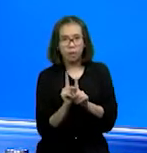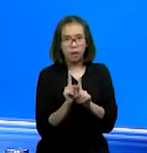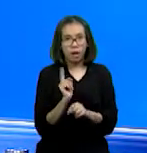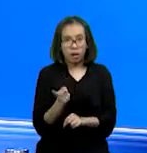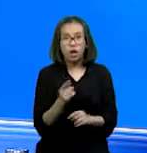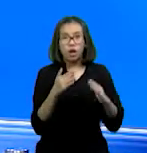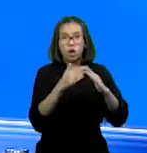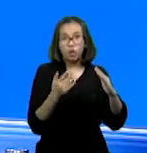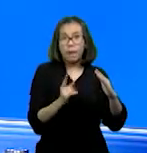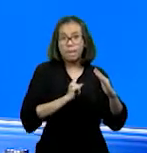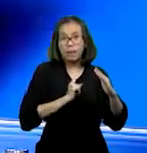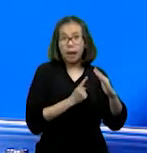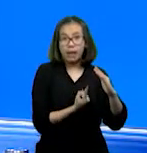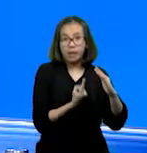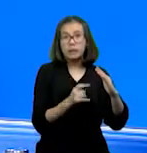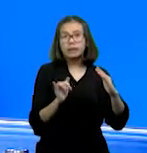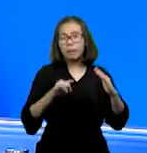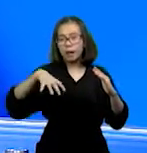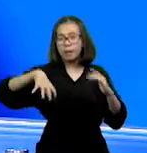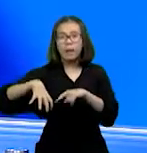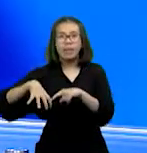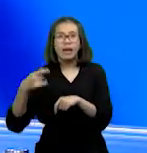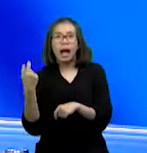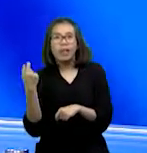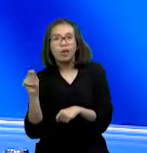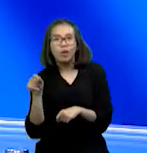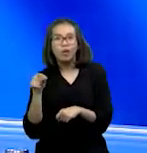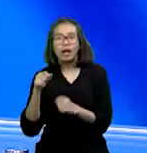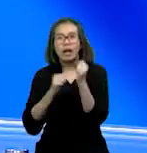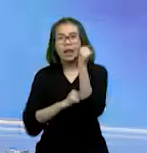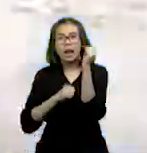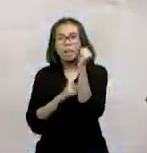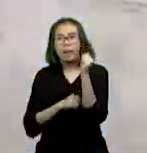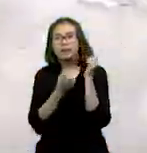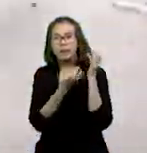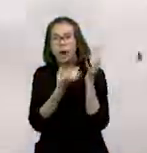lokasi perusahaan kelapa sawit juga didatangi oleh KPK.